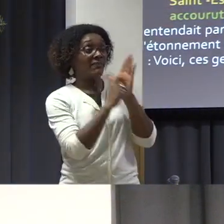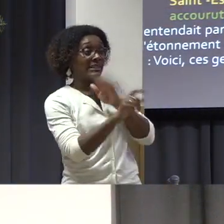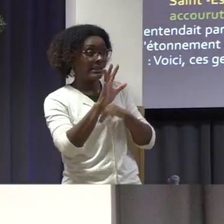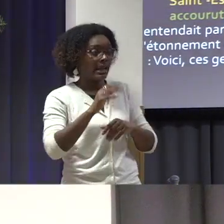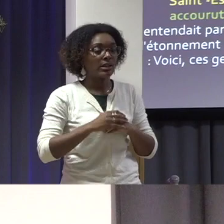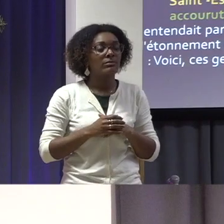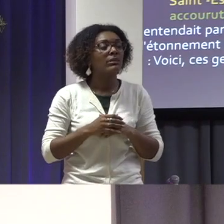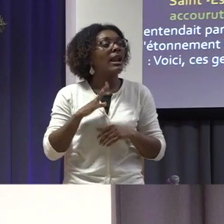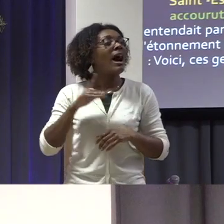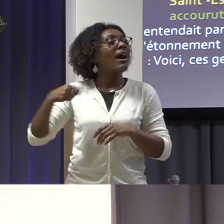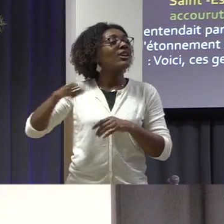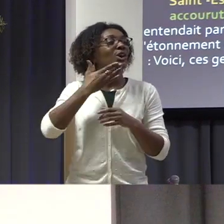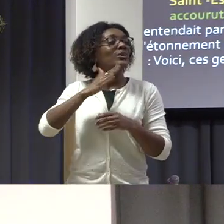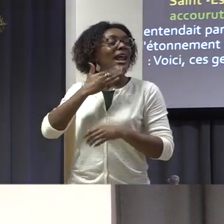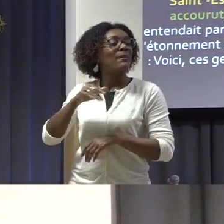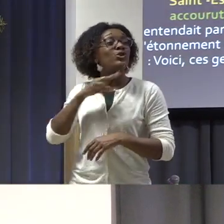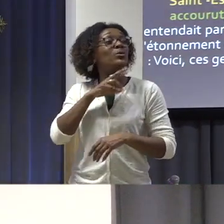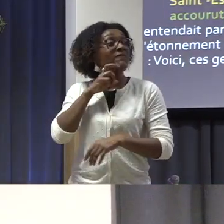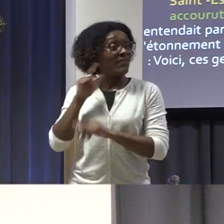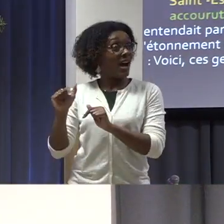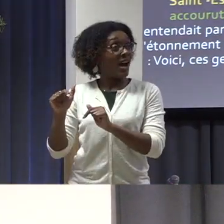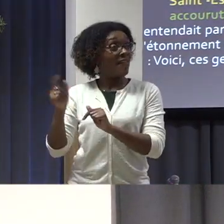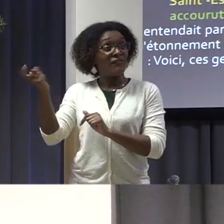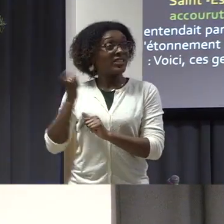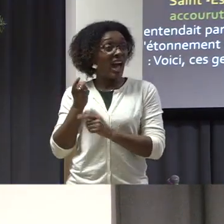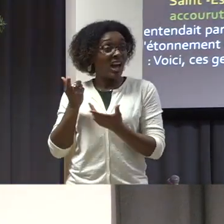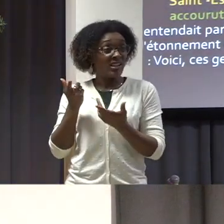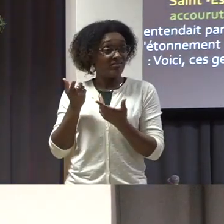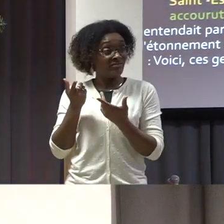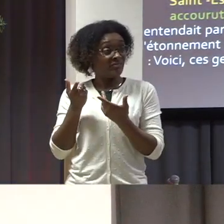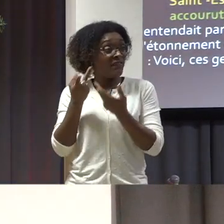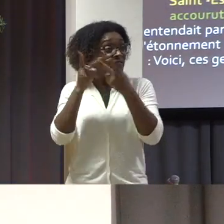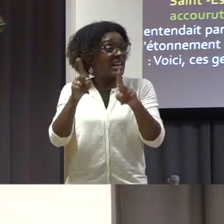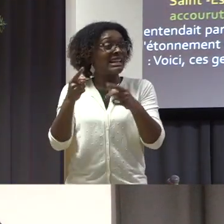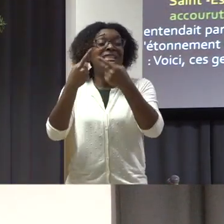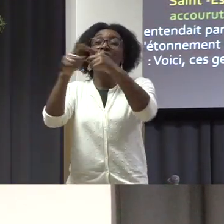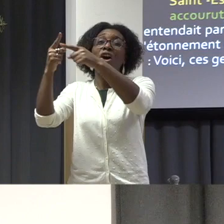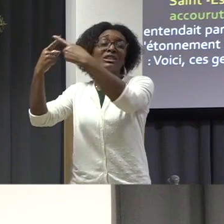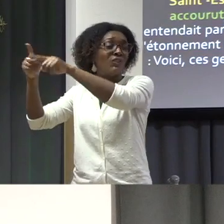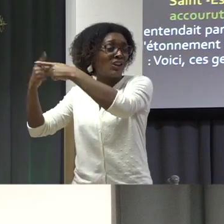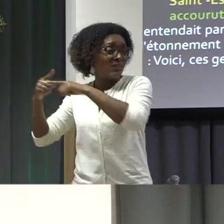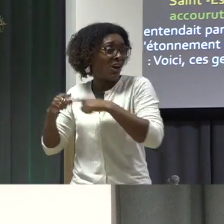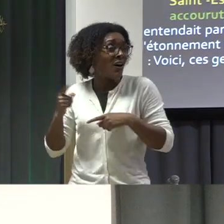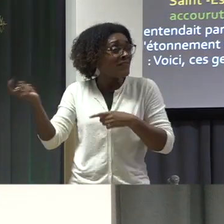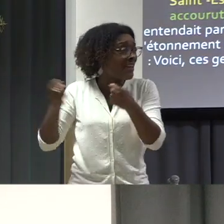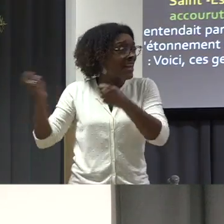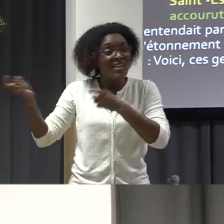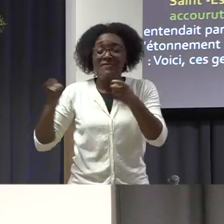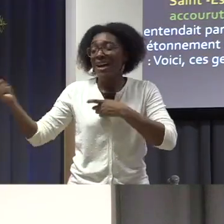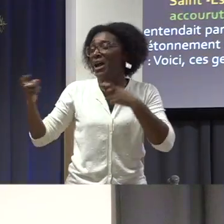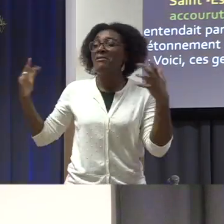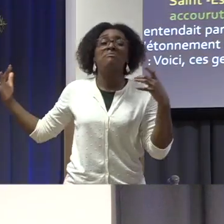des juifs au mieux de toutes les nations qui sont sous le ciel